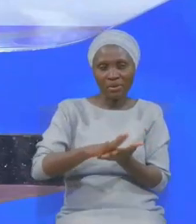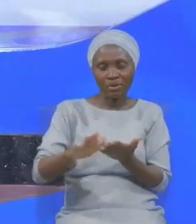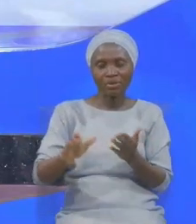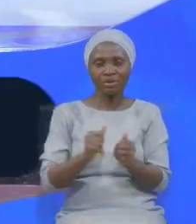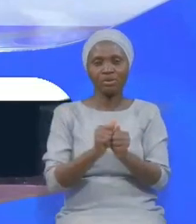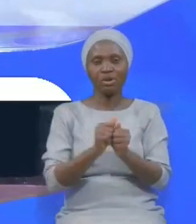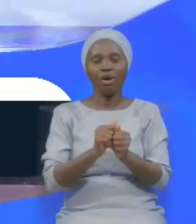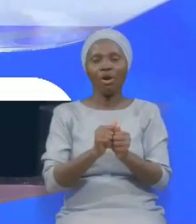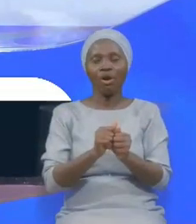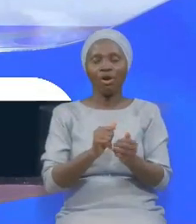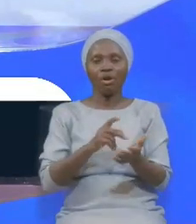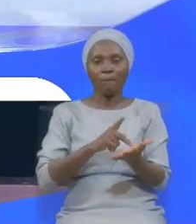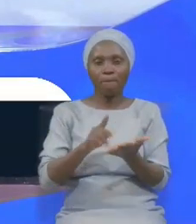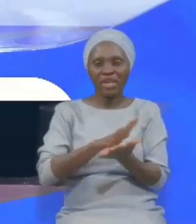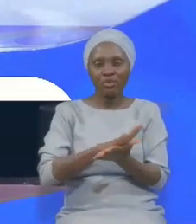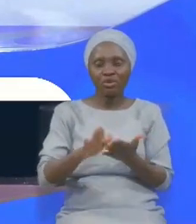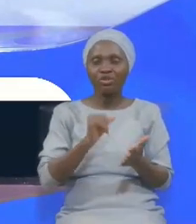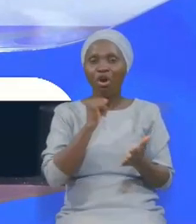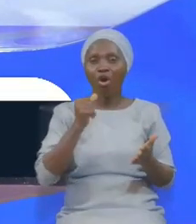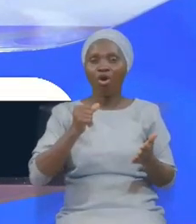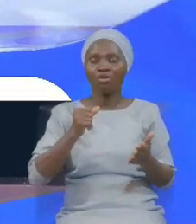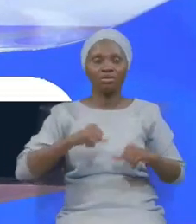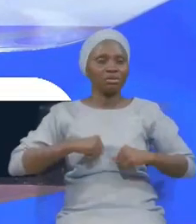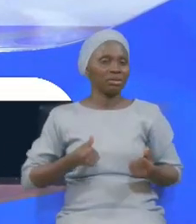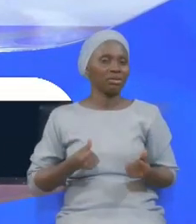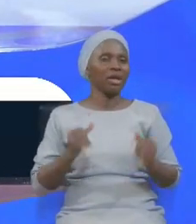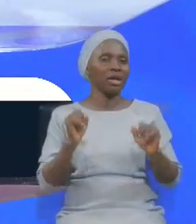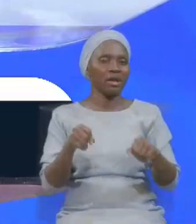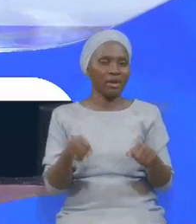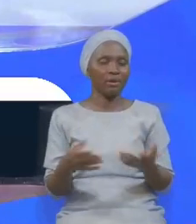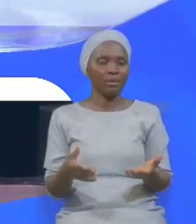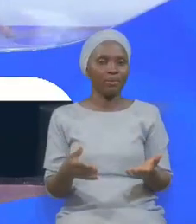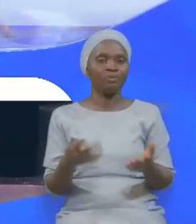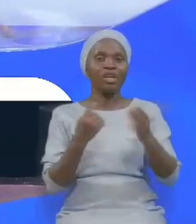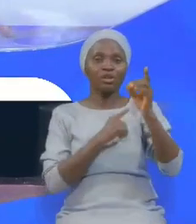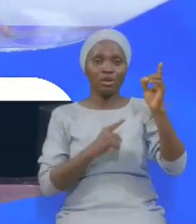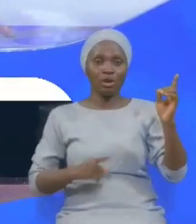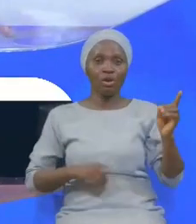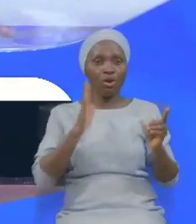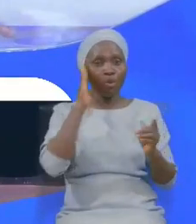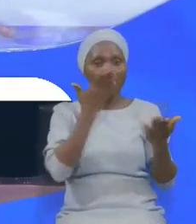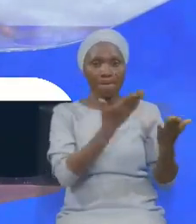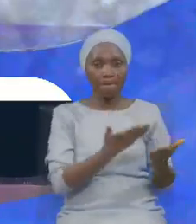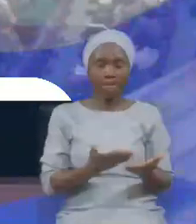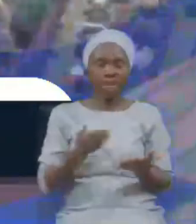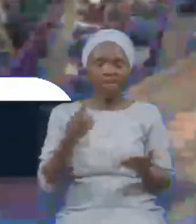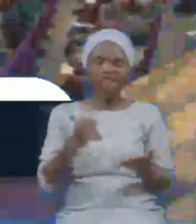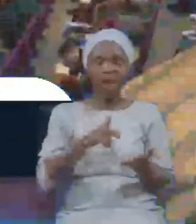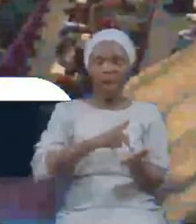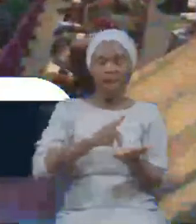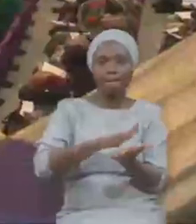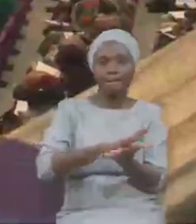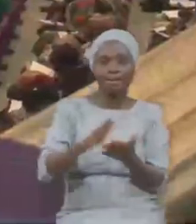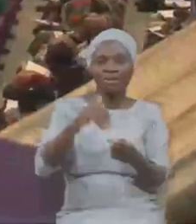indéniable. Ce soir, c'est pour vous. Le Seigneur va apporter cette pureté dans chaque corps au nom